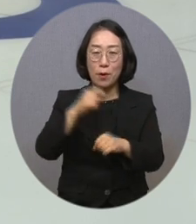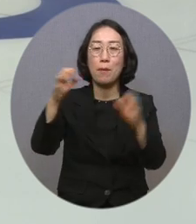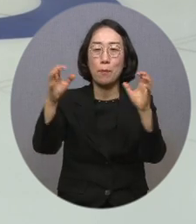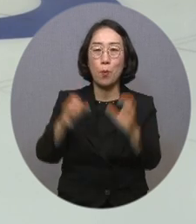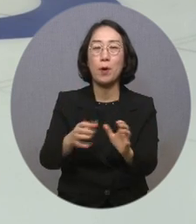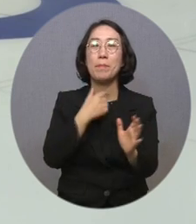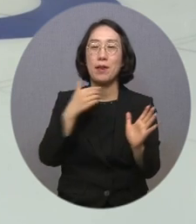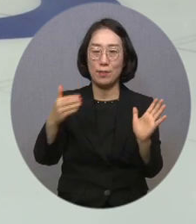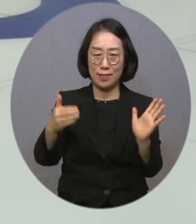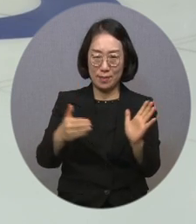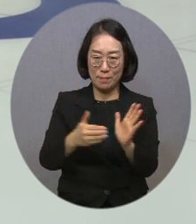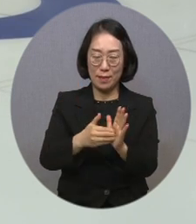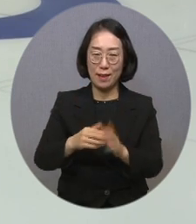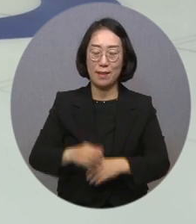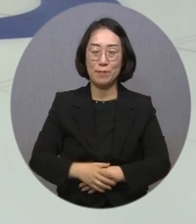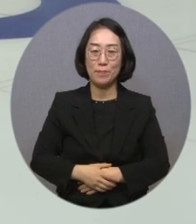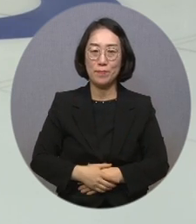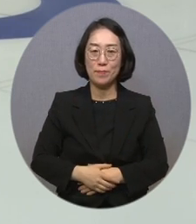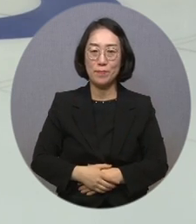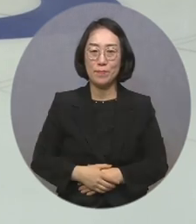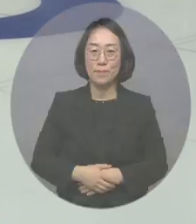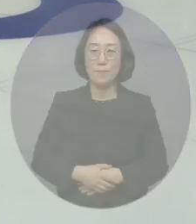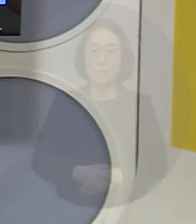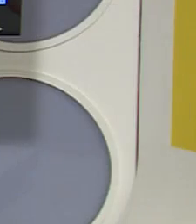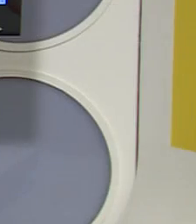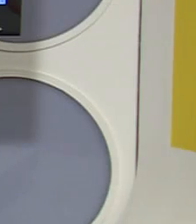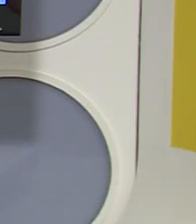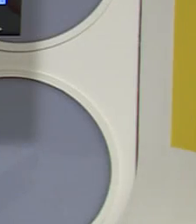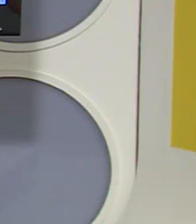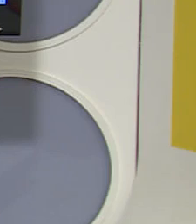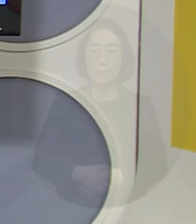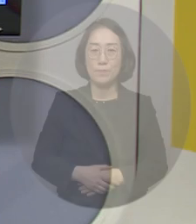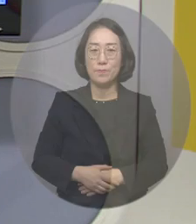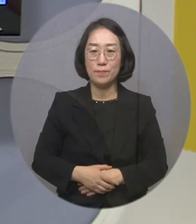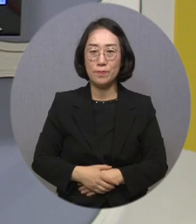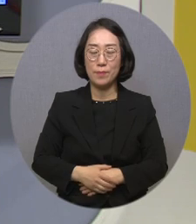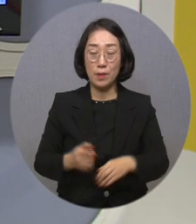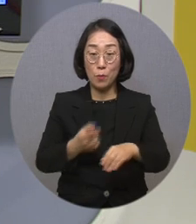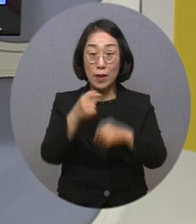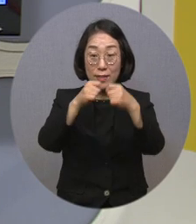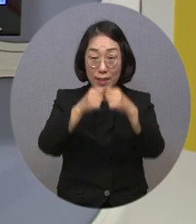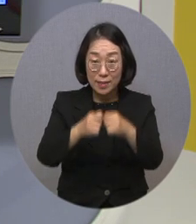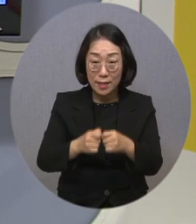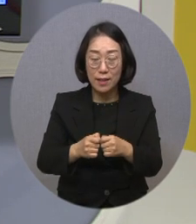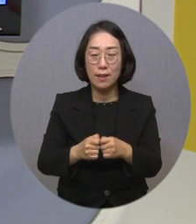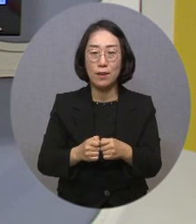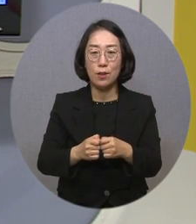송년회였습니다. 복지TV 경기방송 정우선입니다. 이 밖에 자세한